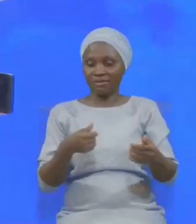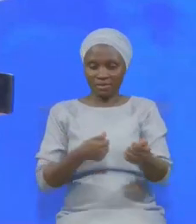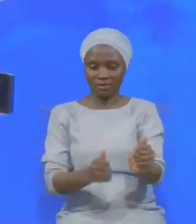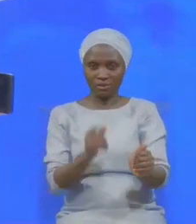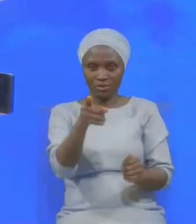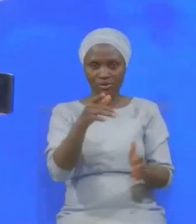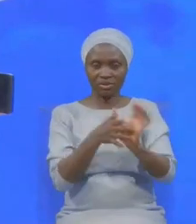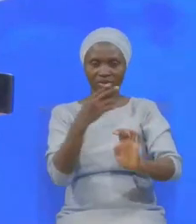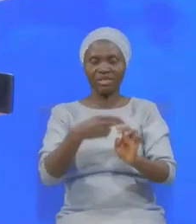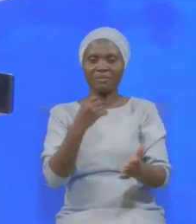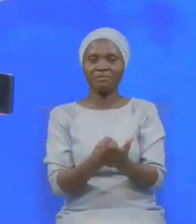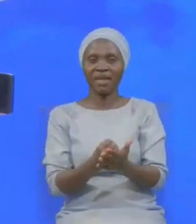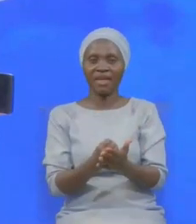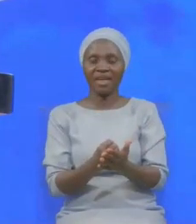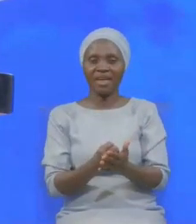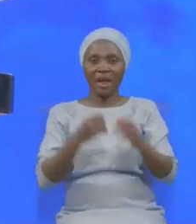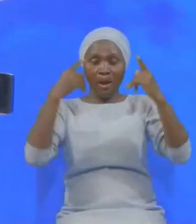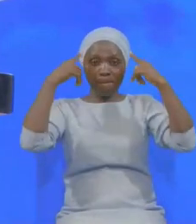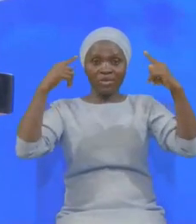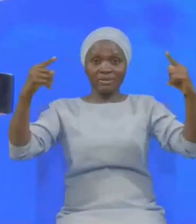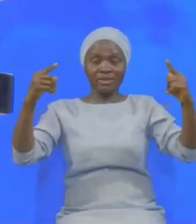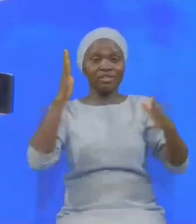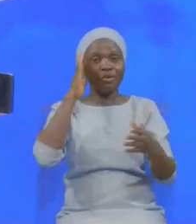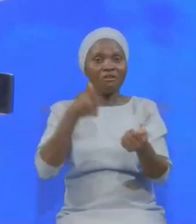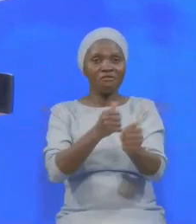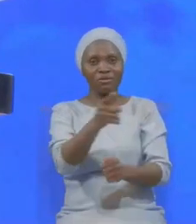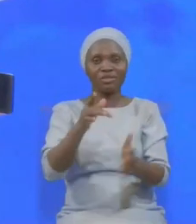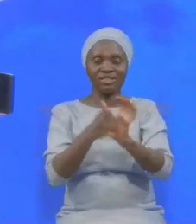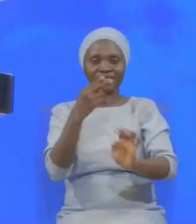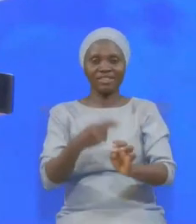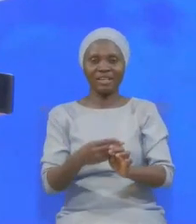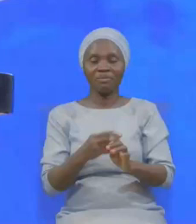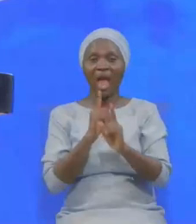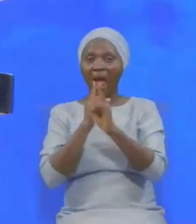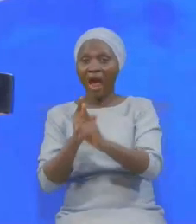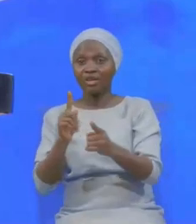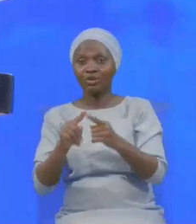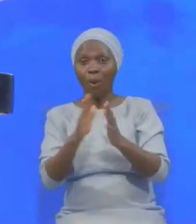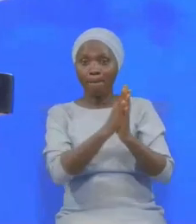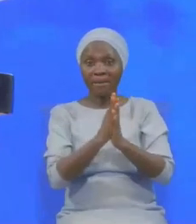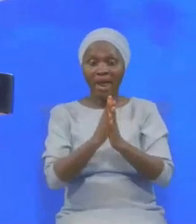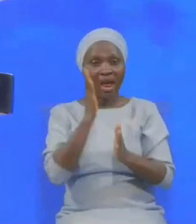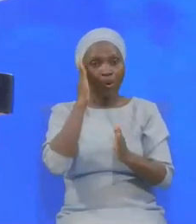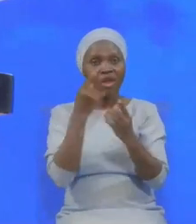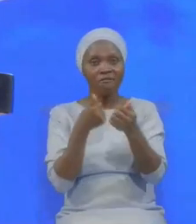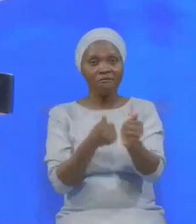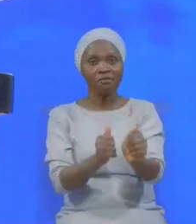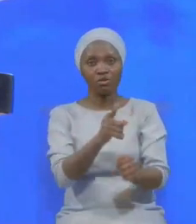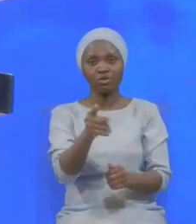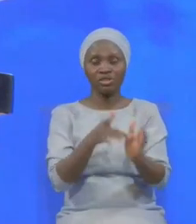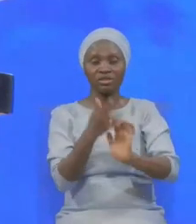accompagnera. La prospérité vous accompagnera. Les prières exaucées vous